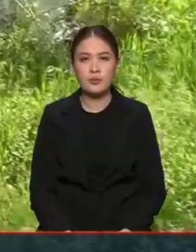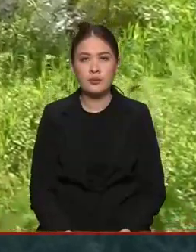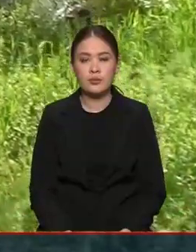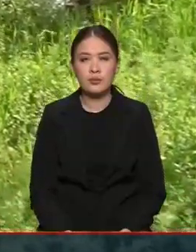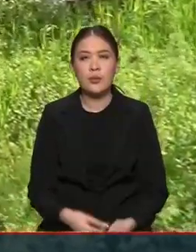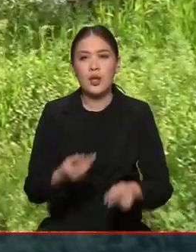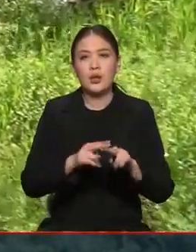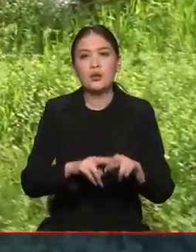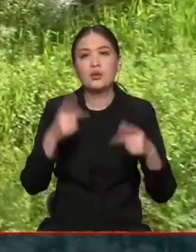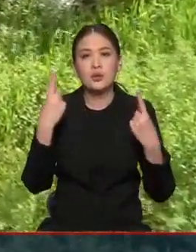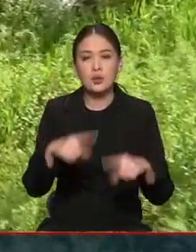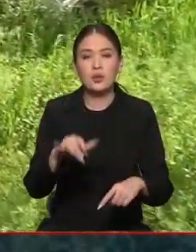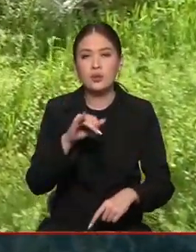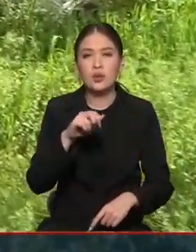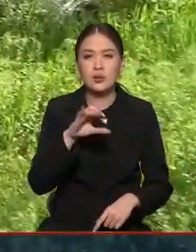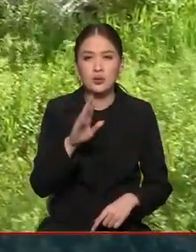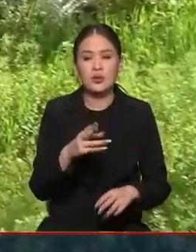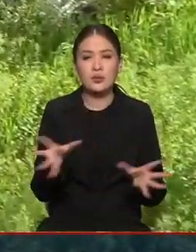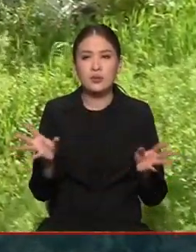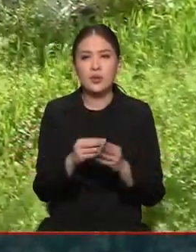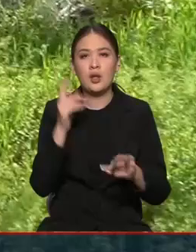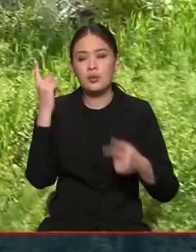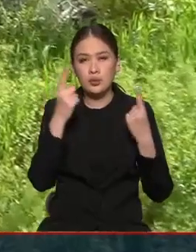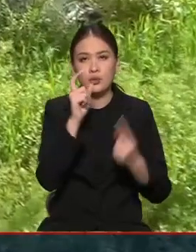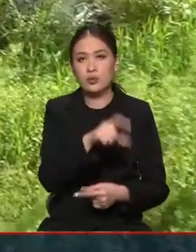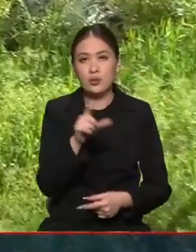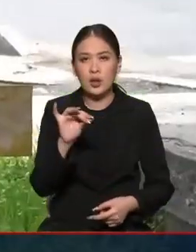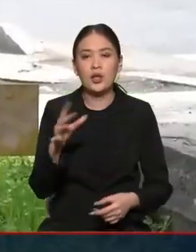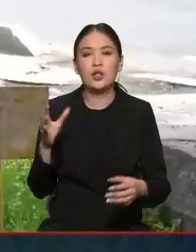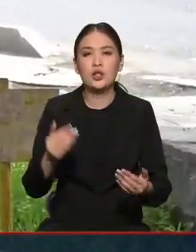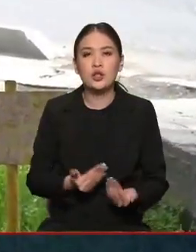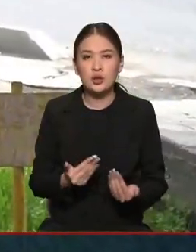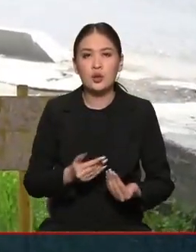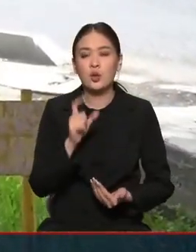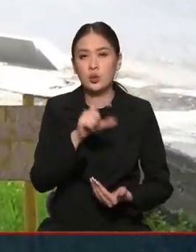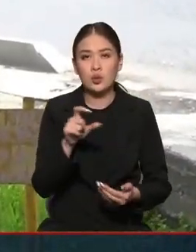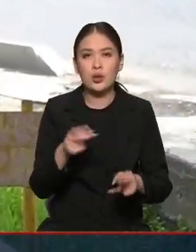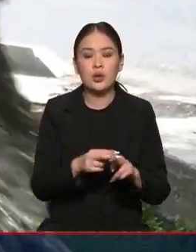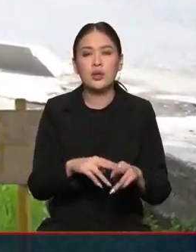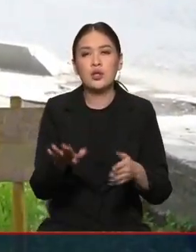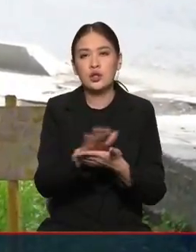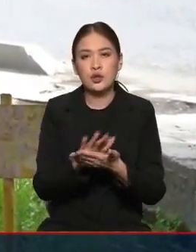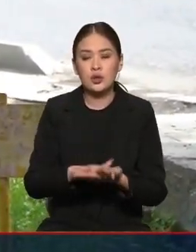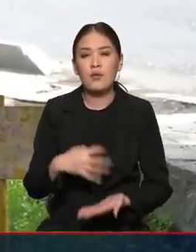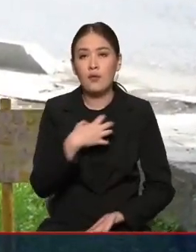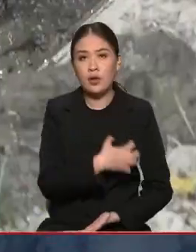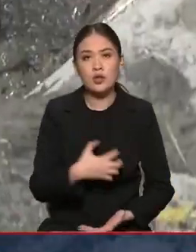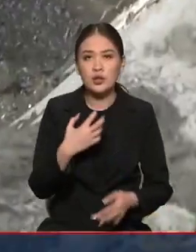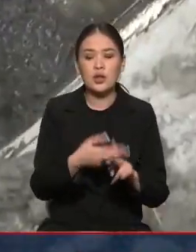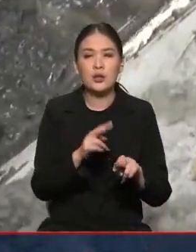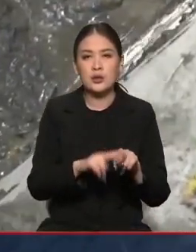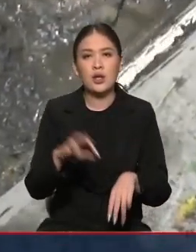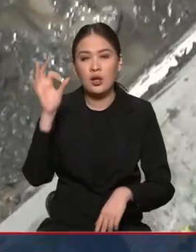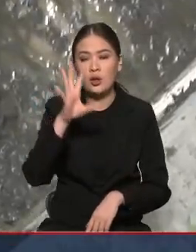А это другой участок. Тут вместе с коммунальщиками жители чистят ирригационную систему. А это важно. Весной